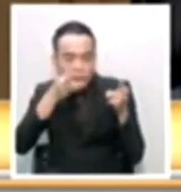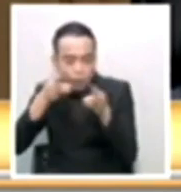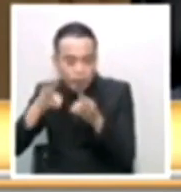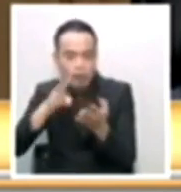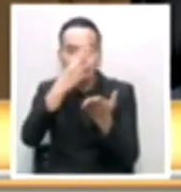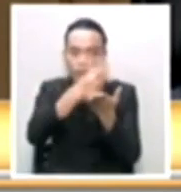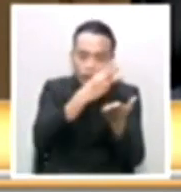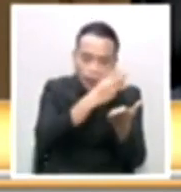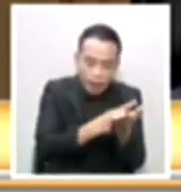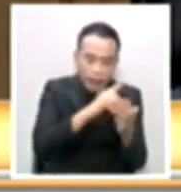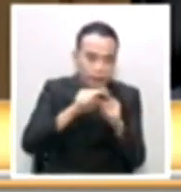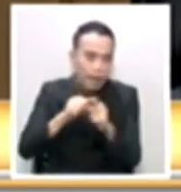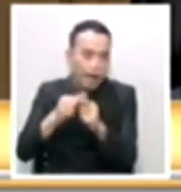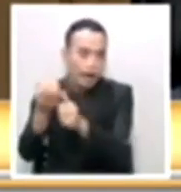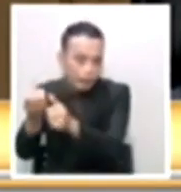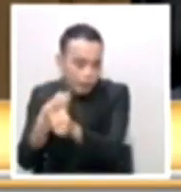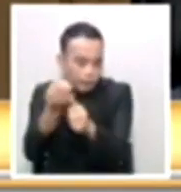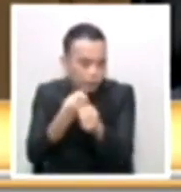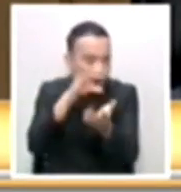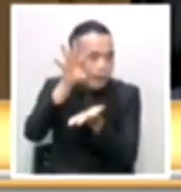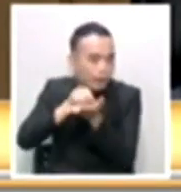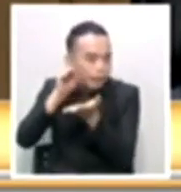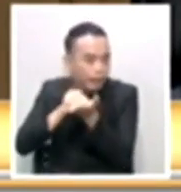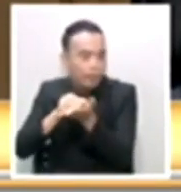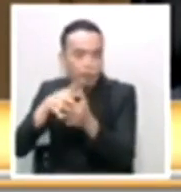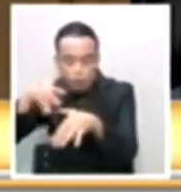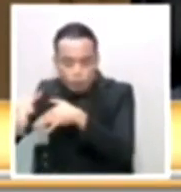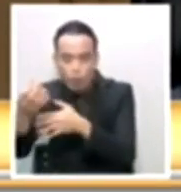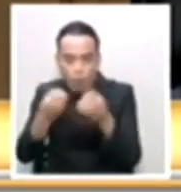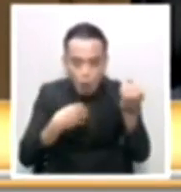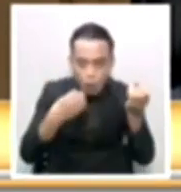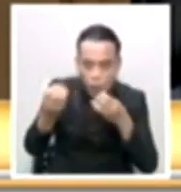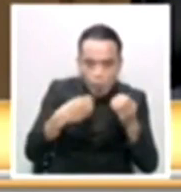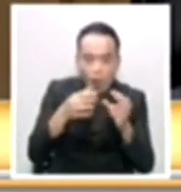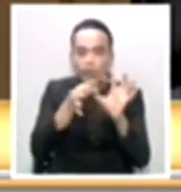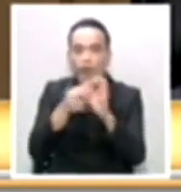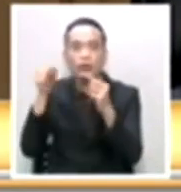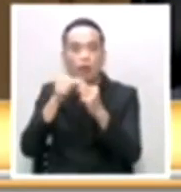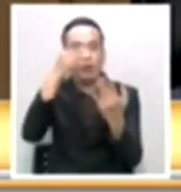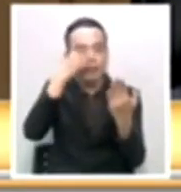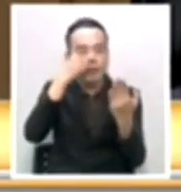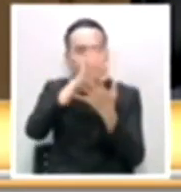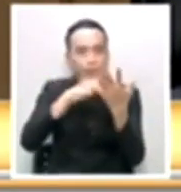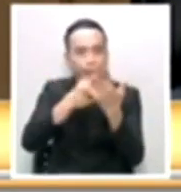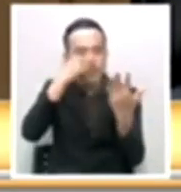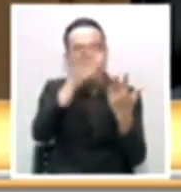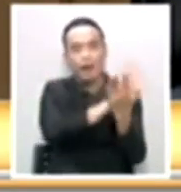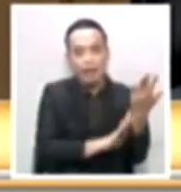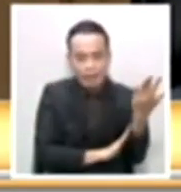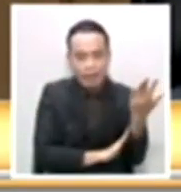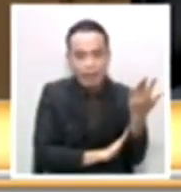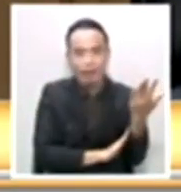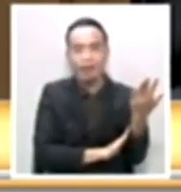ครับแล้วรับฟังความคิดเห็นพี่น้องประชาชนตามหลักการทำผังเมืองนะครับทำให้การพัฒนาเมืองและชุม